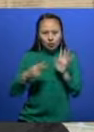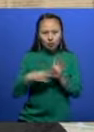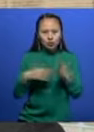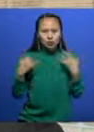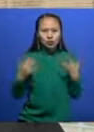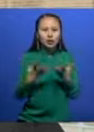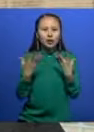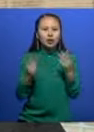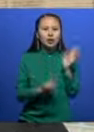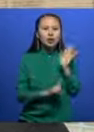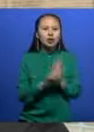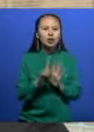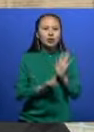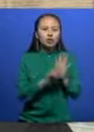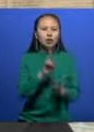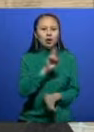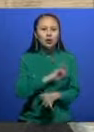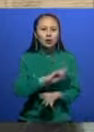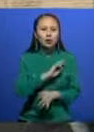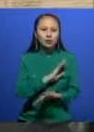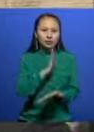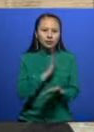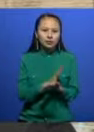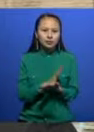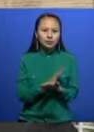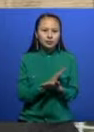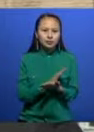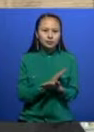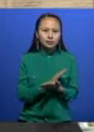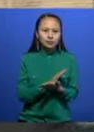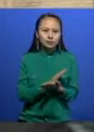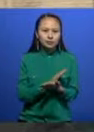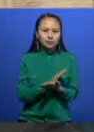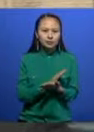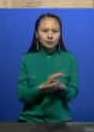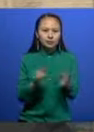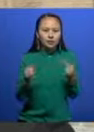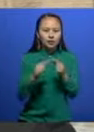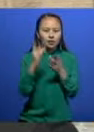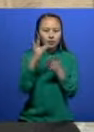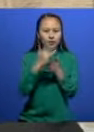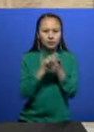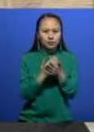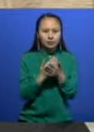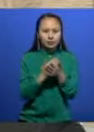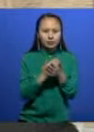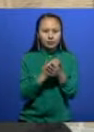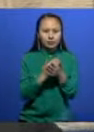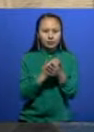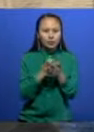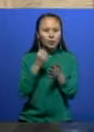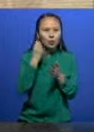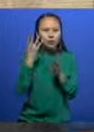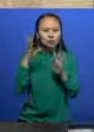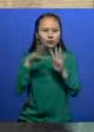қазір басталды, тиісті қаржы бөлінді. Енді сол жұмыстарымыз кестеге сай атқарылып, іске қосылған